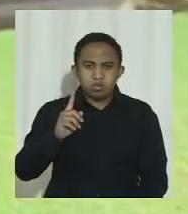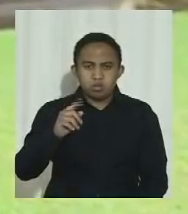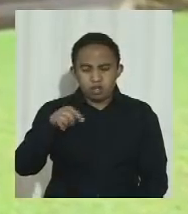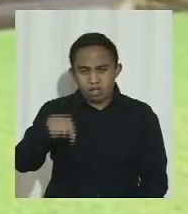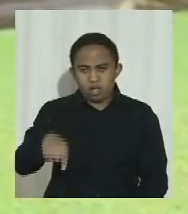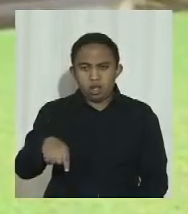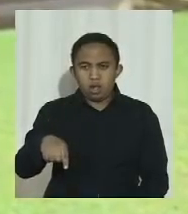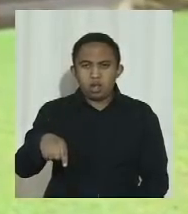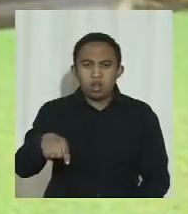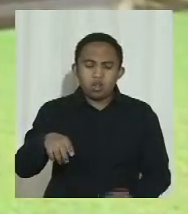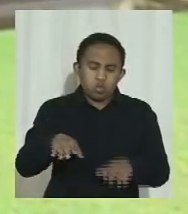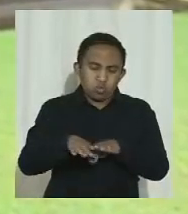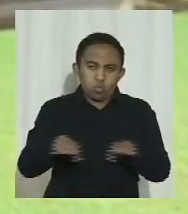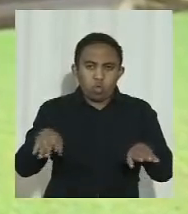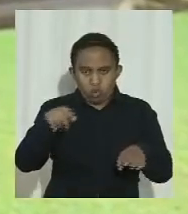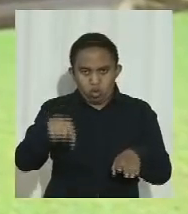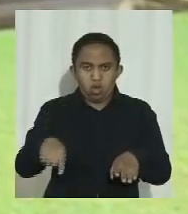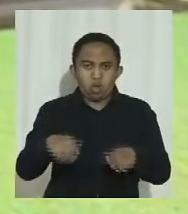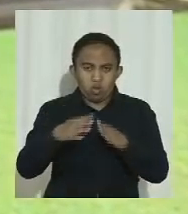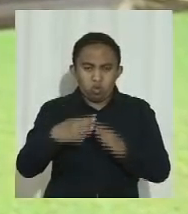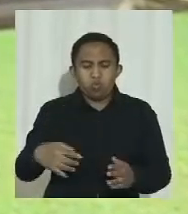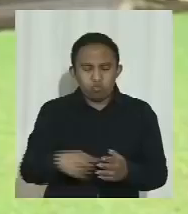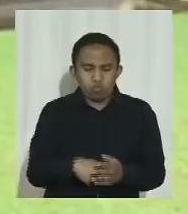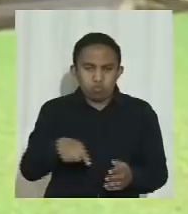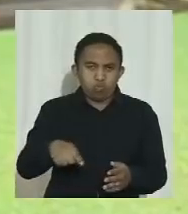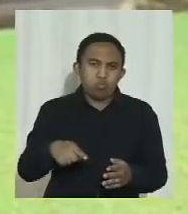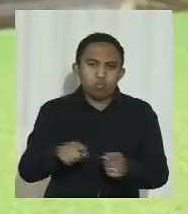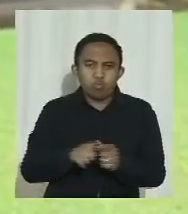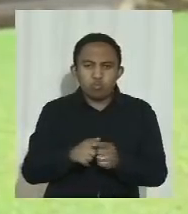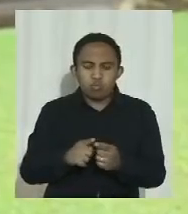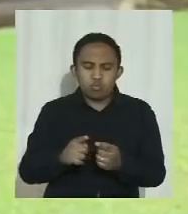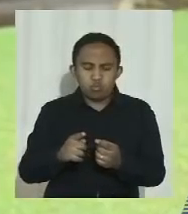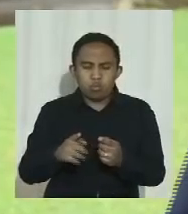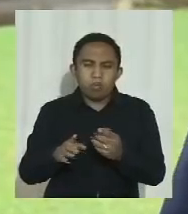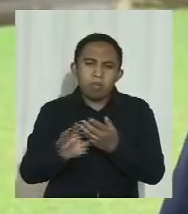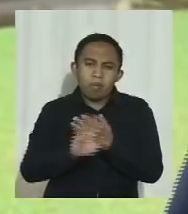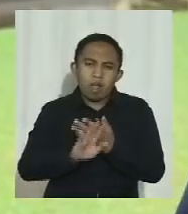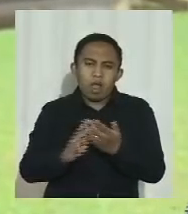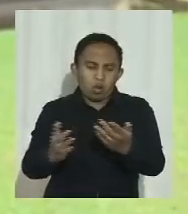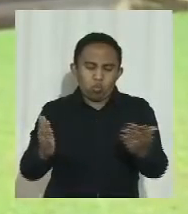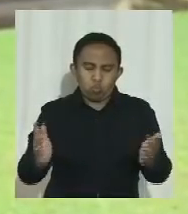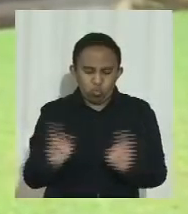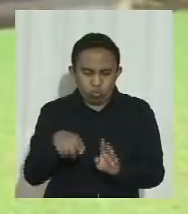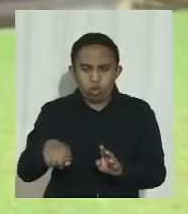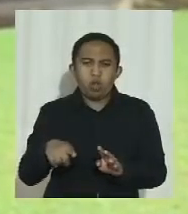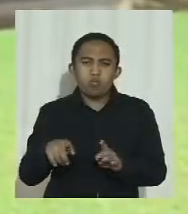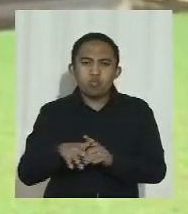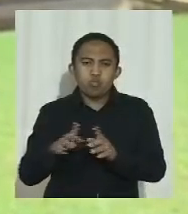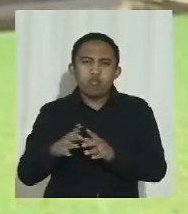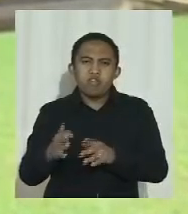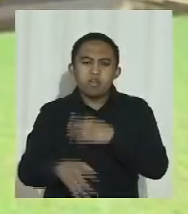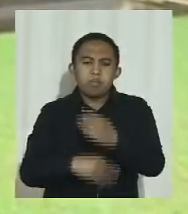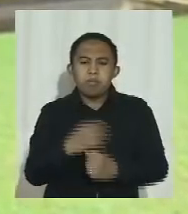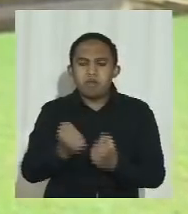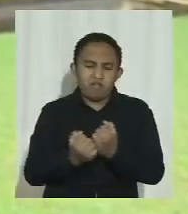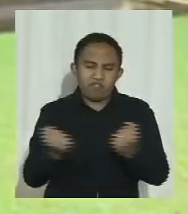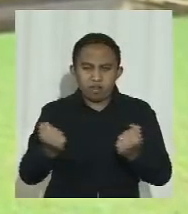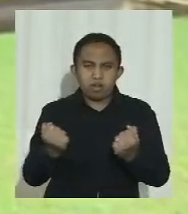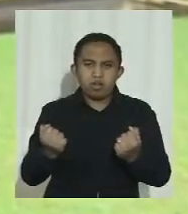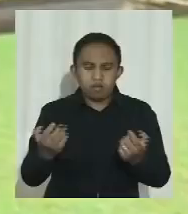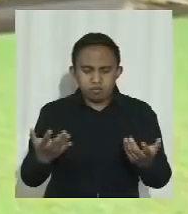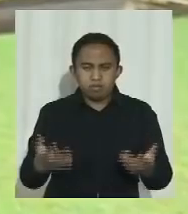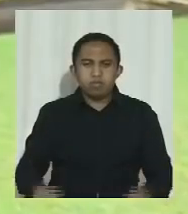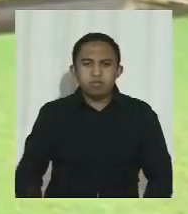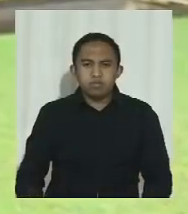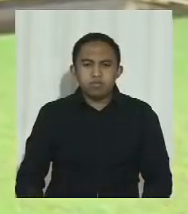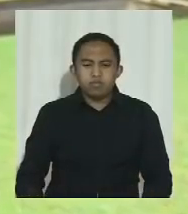mibongatra ary mila fehezina. Io moa ilay tenantsika amin'ny teny hoe cluster koa zany dia fehezina aingana zany zavatra rehetra